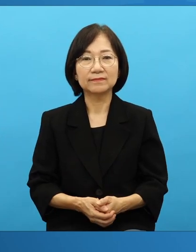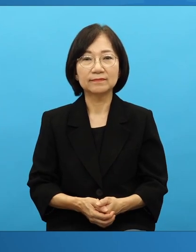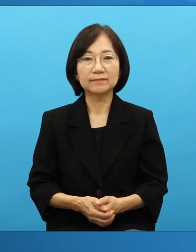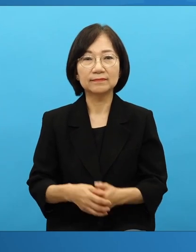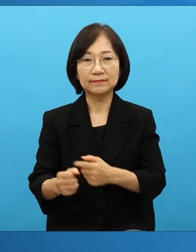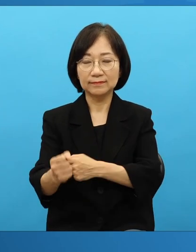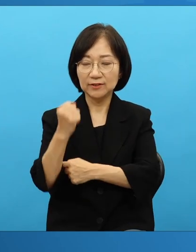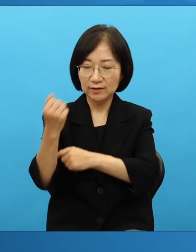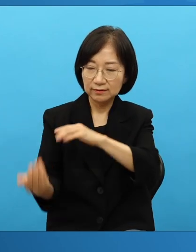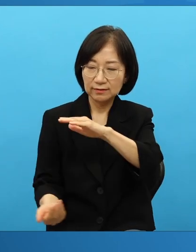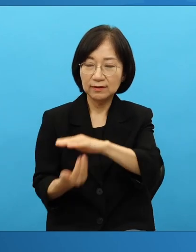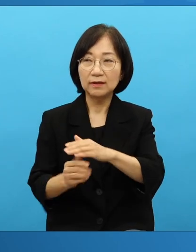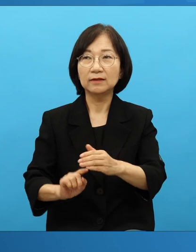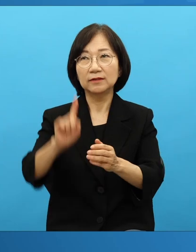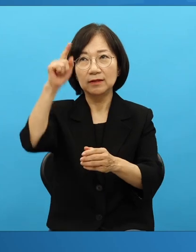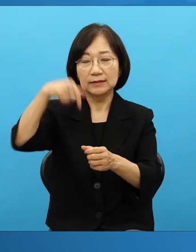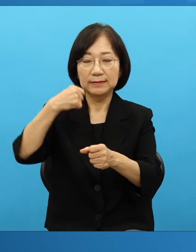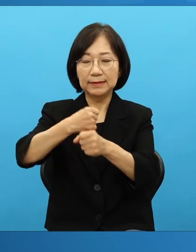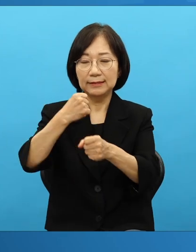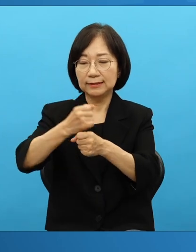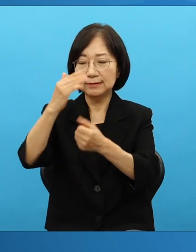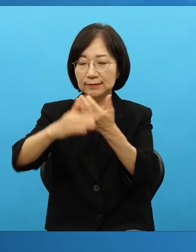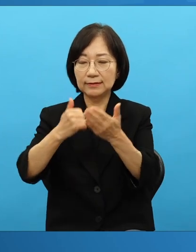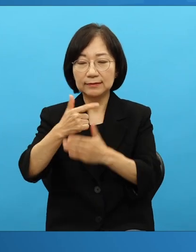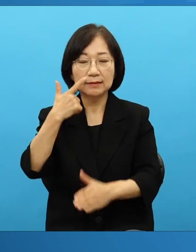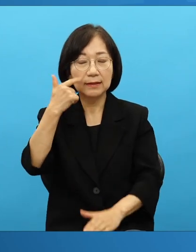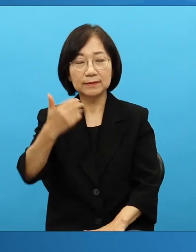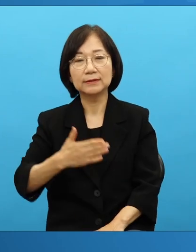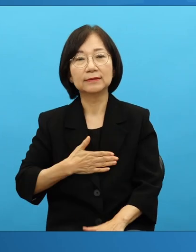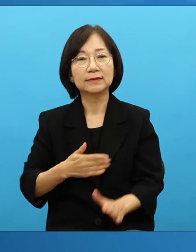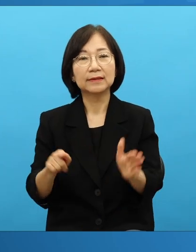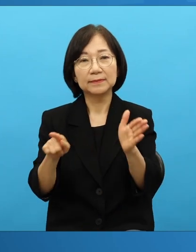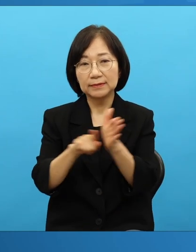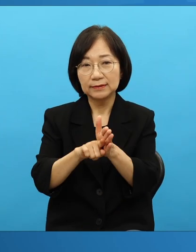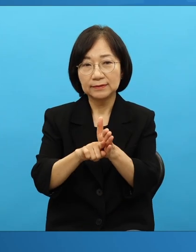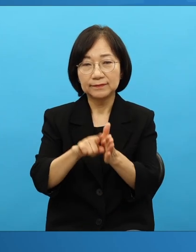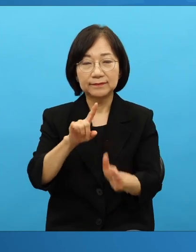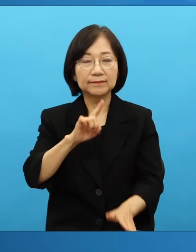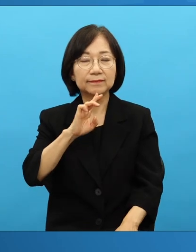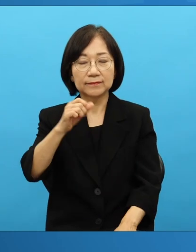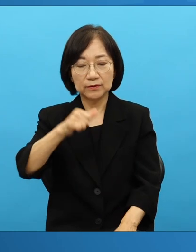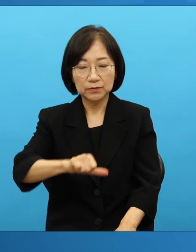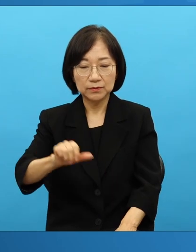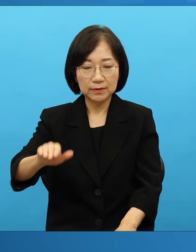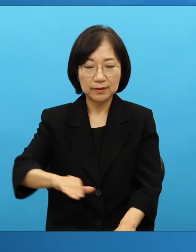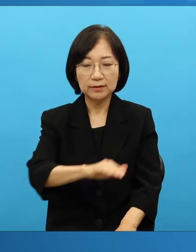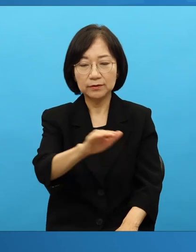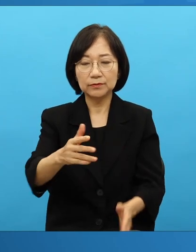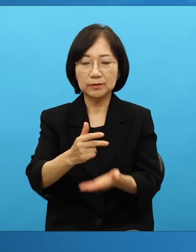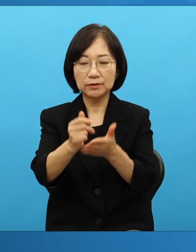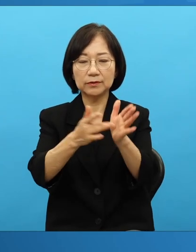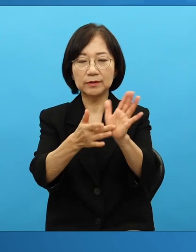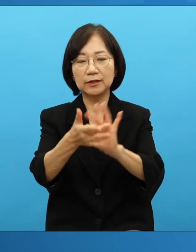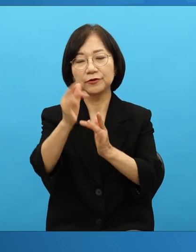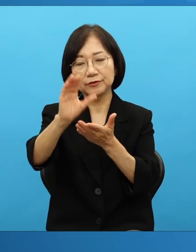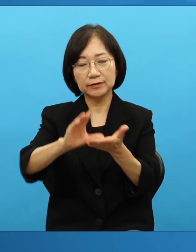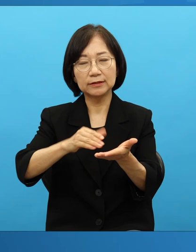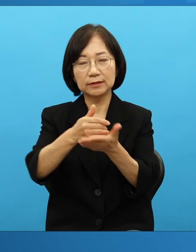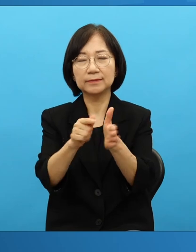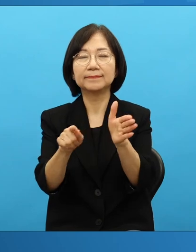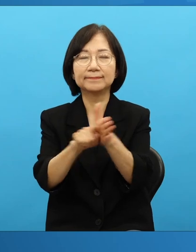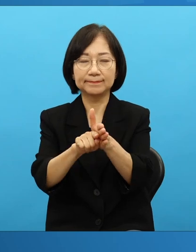一同来告白使徒信经。 전능하사 천지를 만드신 하나님 아버지를 내가 믿사오며 그 외아들 우리 주